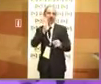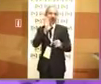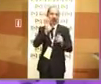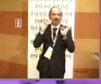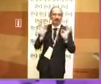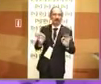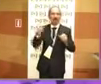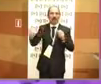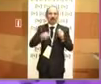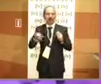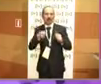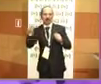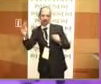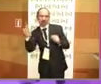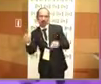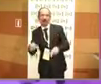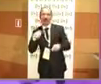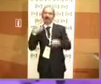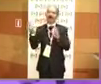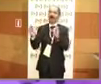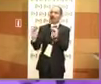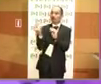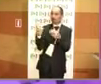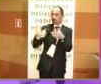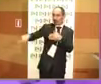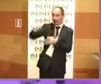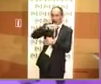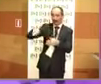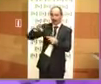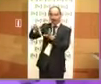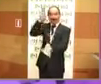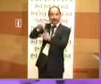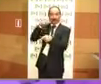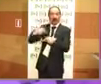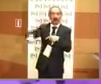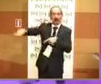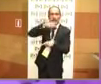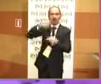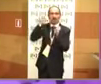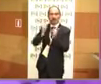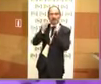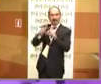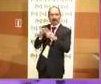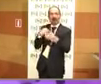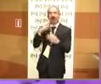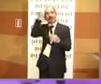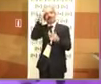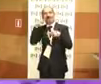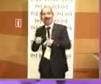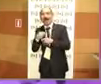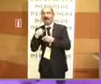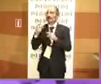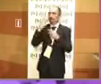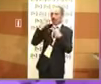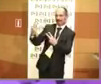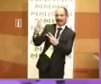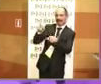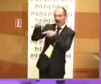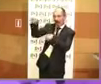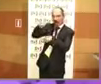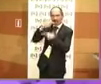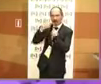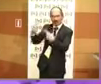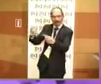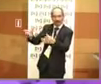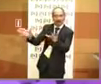uomini, pensionati e giovani che erano nostri elettori, e noi non possiamo porci il problema di guardare a loro